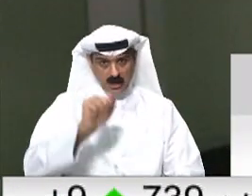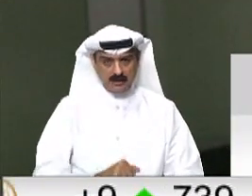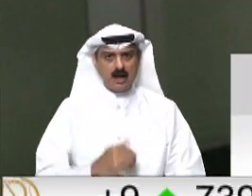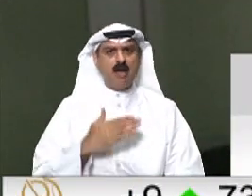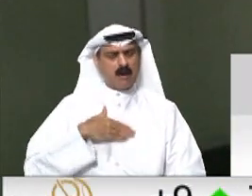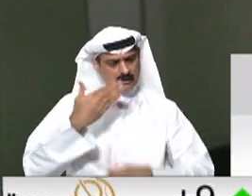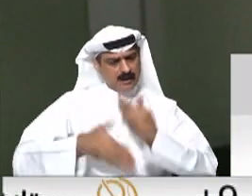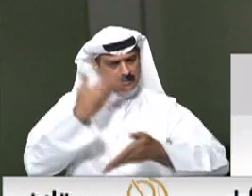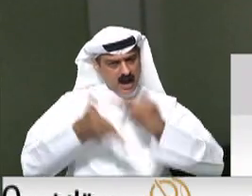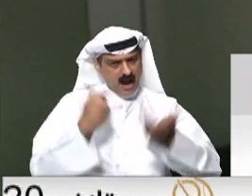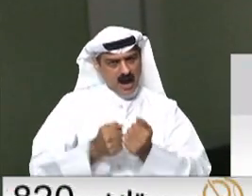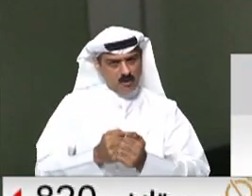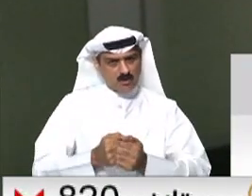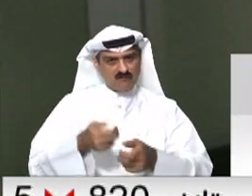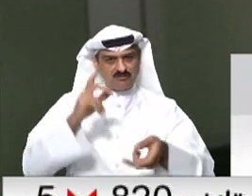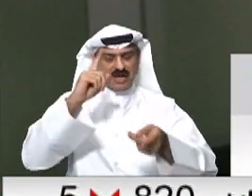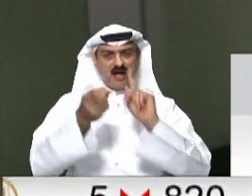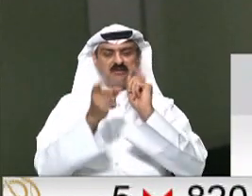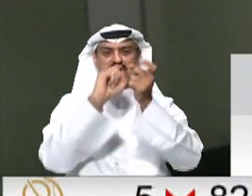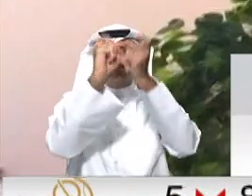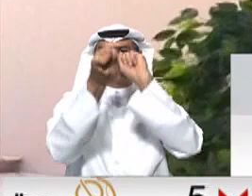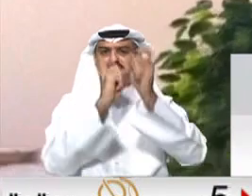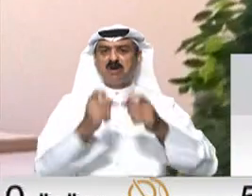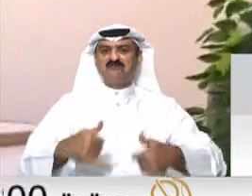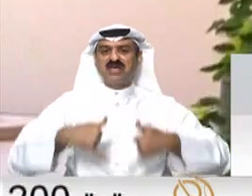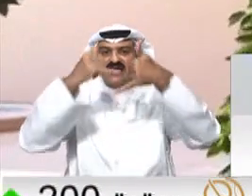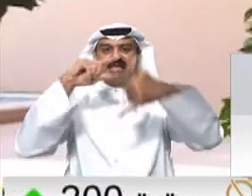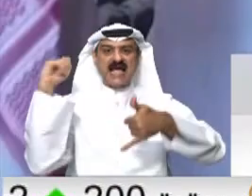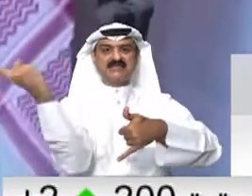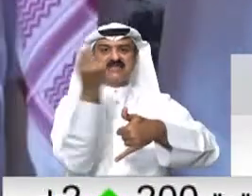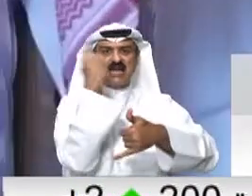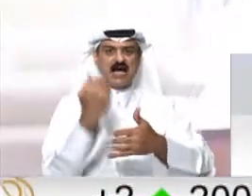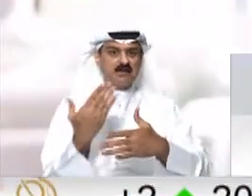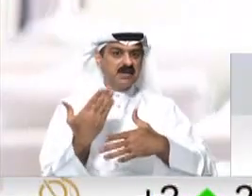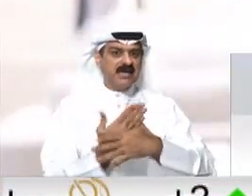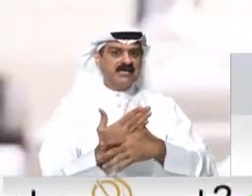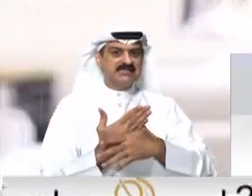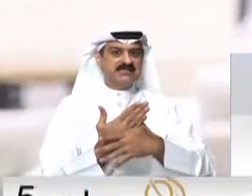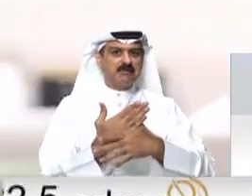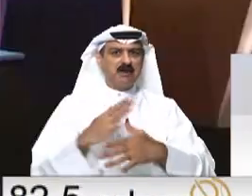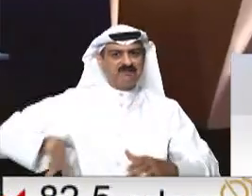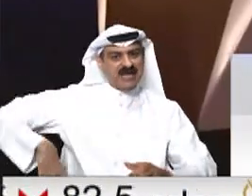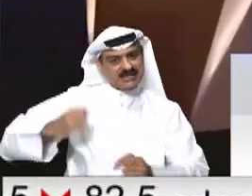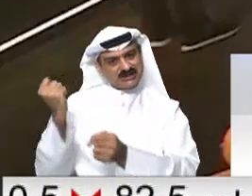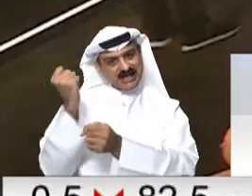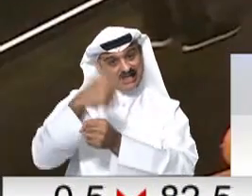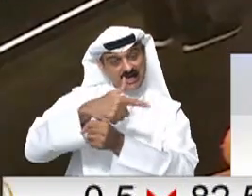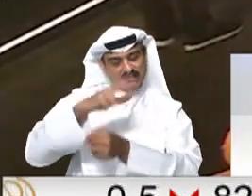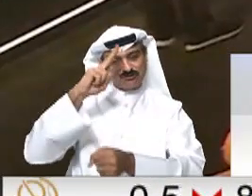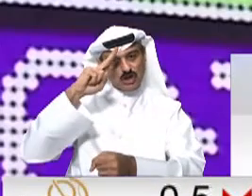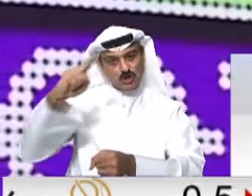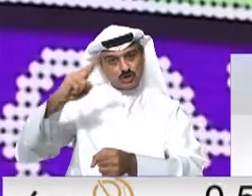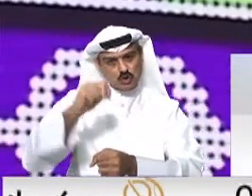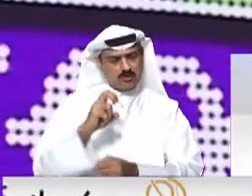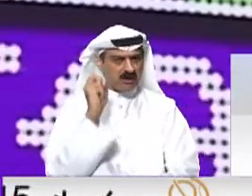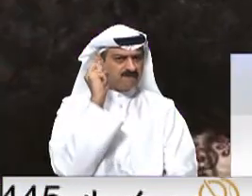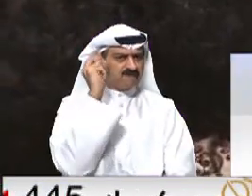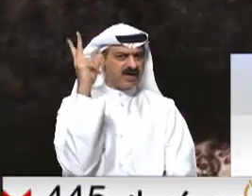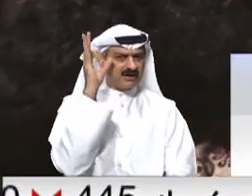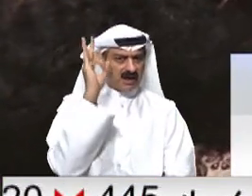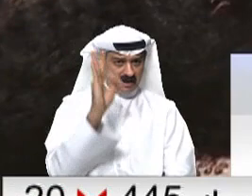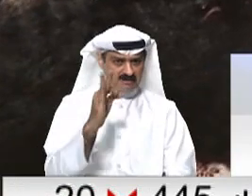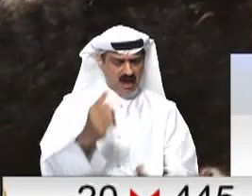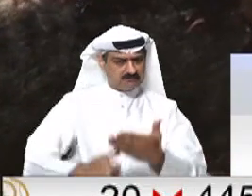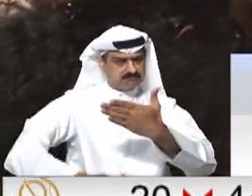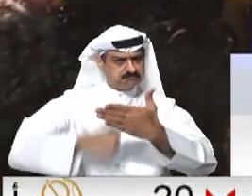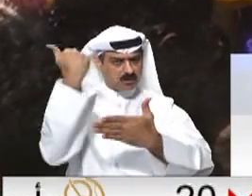سعي المملكه في استضافه هذا الحدث العالمي الكبير ياتي من خلال رؤيه ولي العهد السعودي الامير محمد بن سلمان الذي يرى ان الفوز